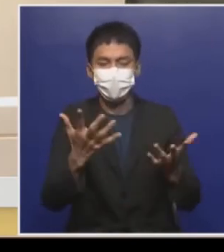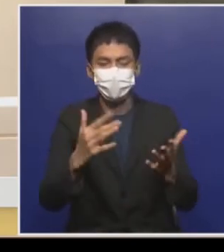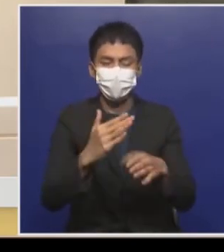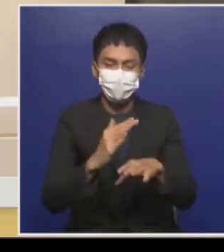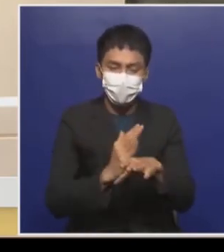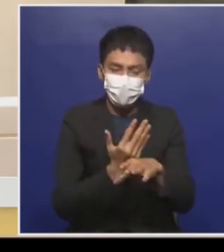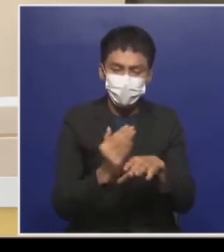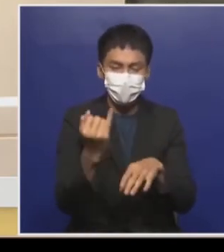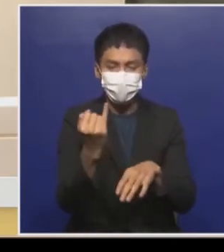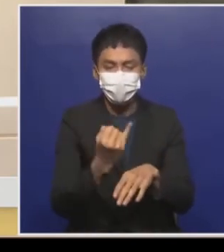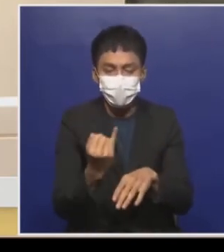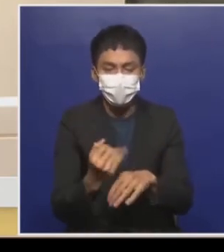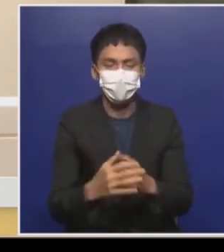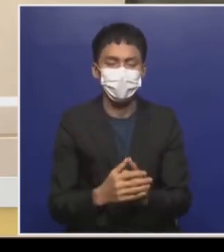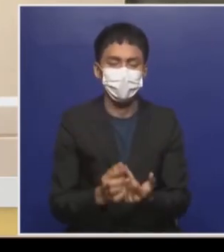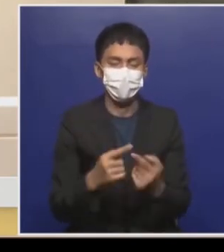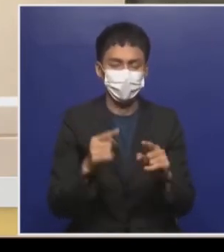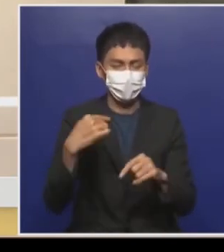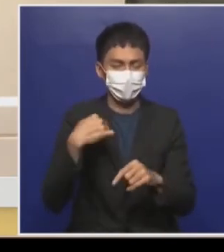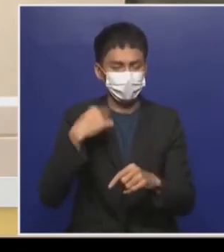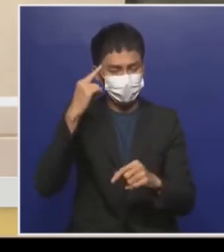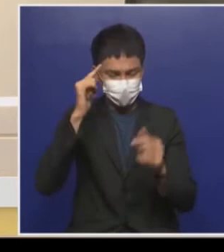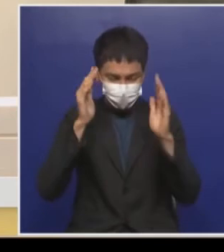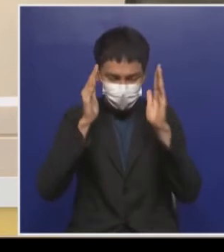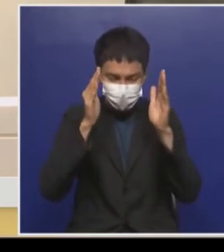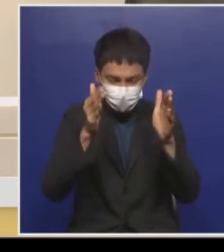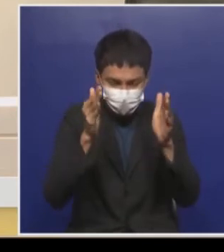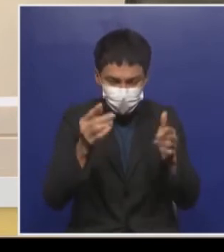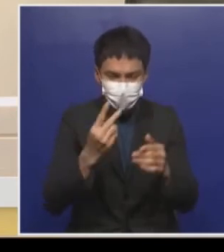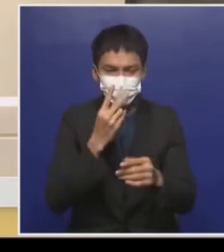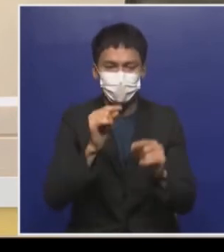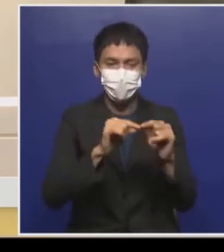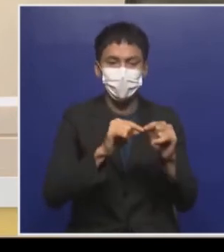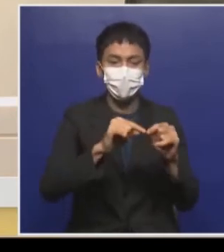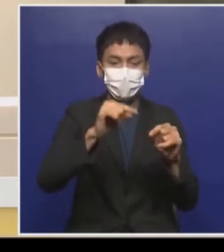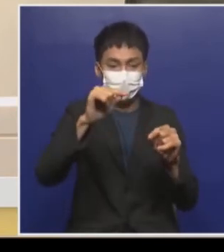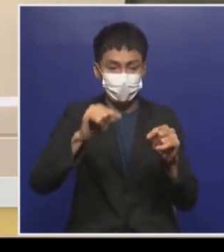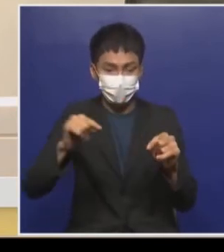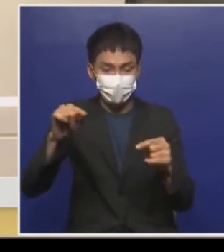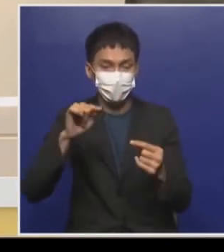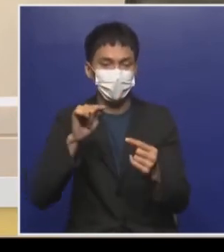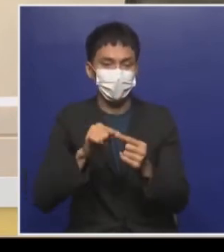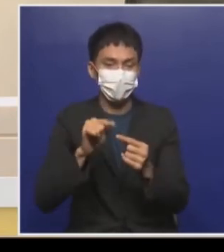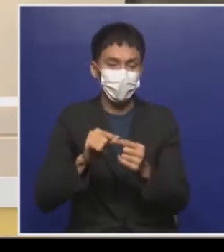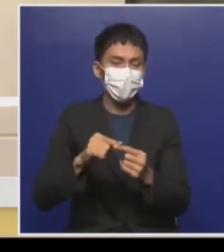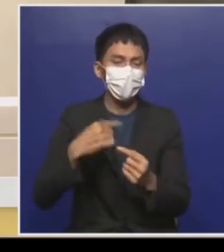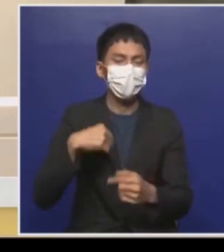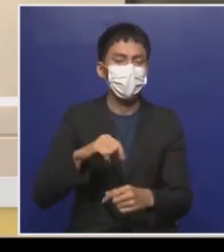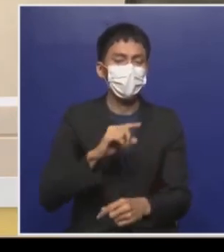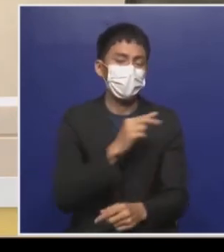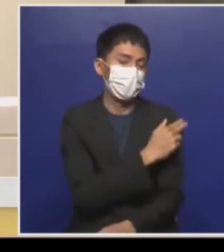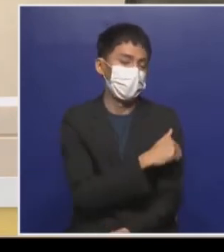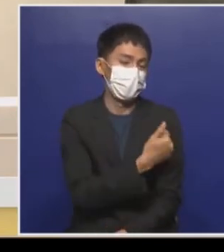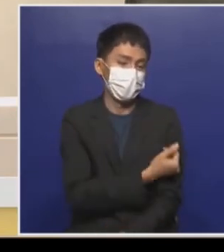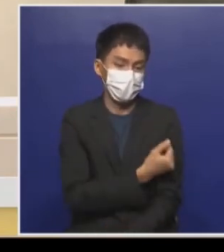าถ้าตั้งสติ ดูสถิติตัเลขที่องการอ Summer miOOOOOOOO 2010บัทึกไ้ว่า วันนี้